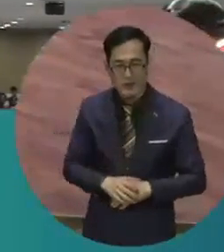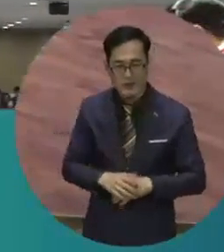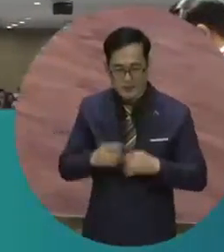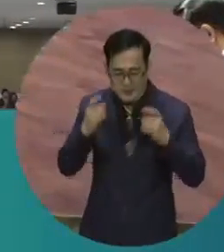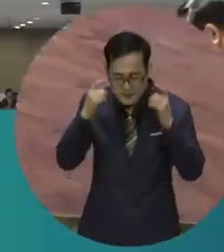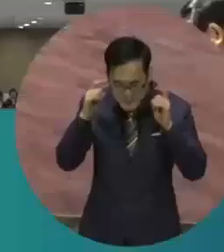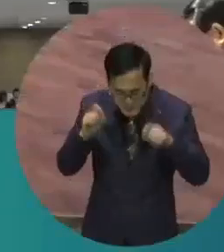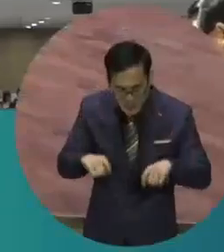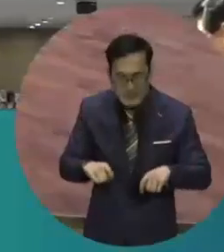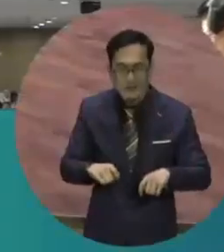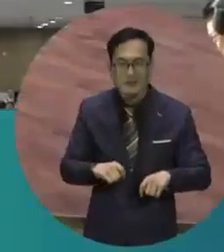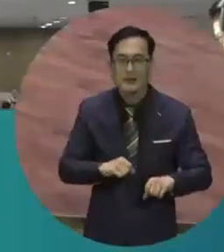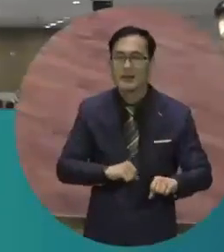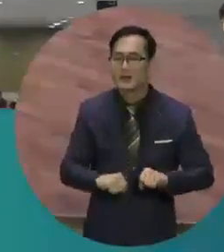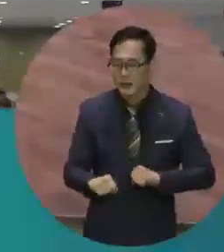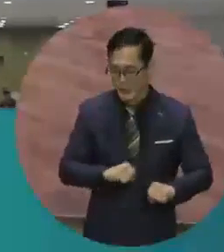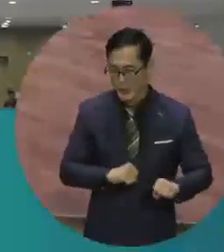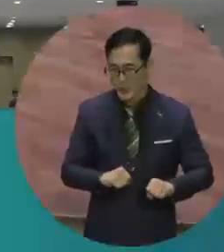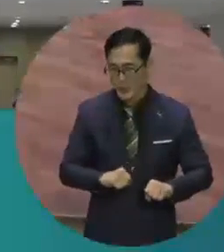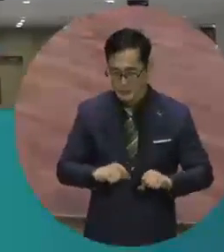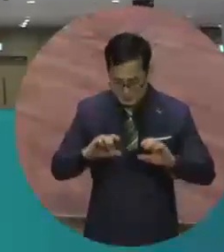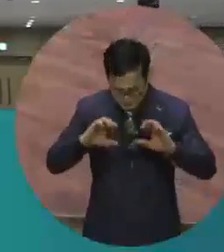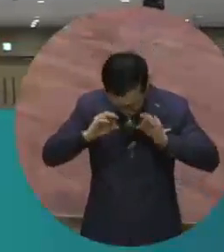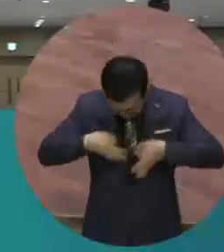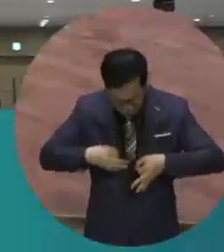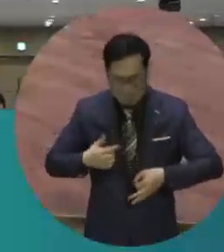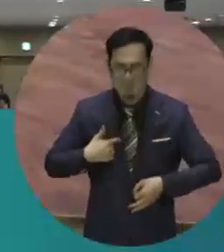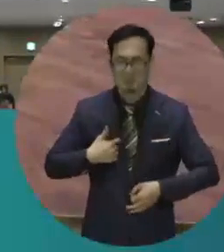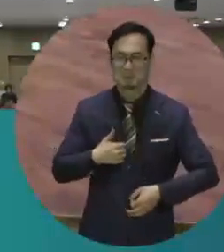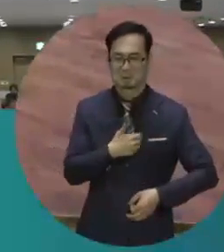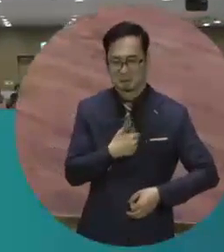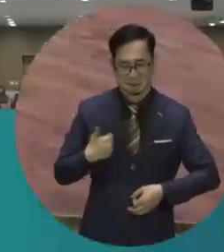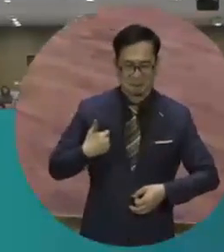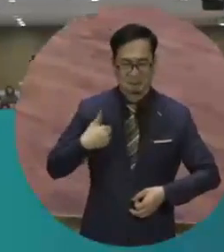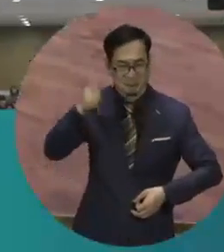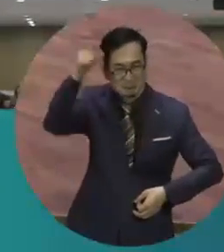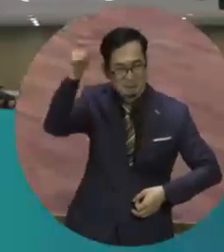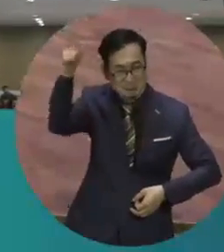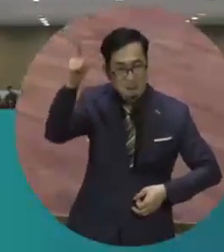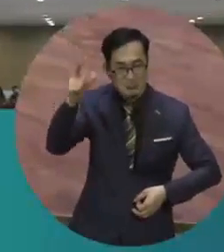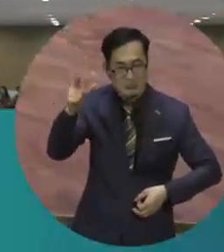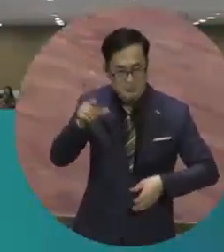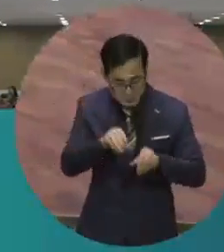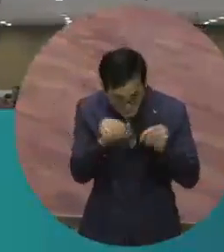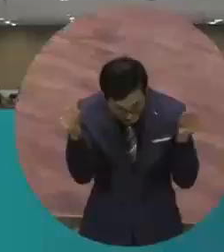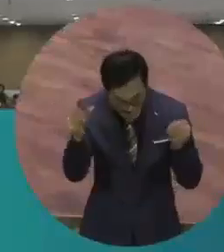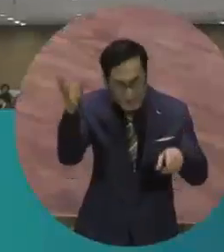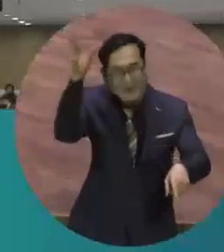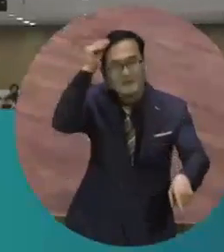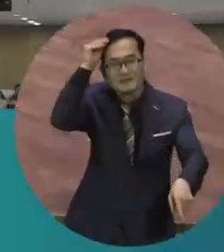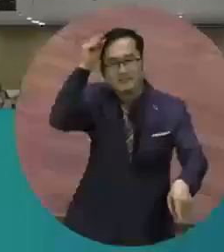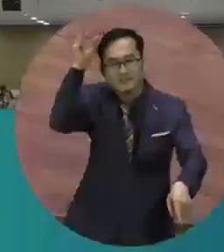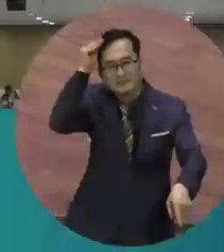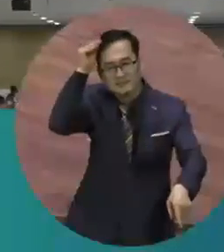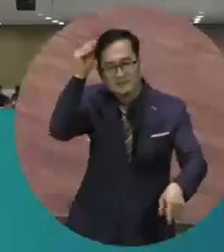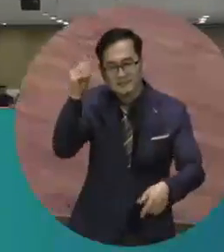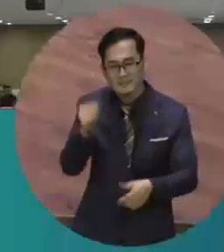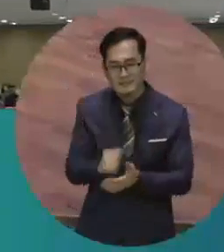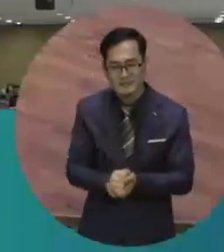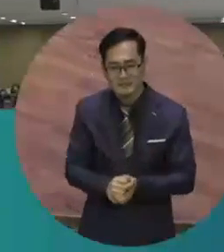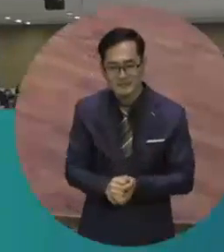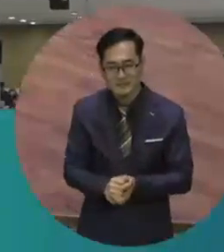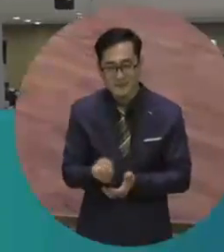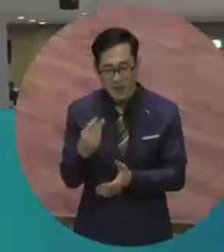어두워졌나니 스스로 지혜 있다 하나 어리석게 되어 썩어지지 아니하는 하나님의 영광을 썩어질 사람과 새와